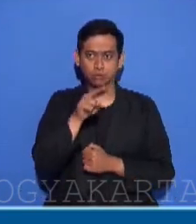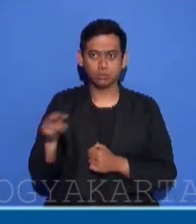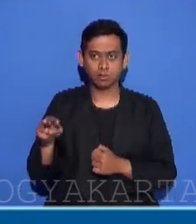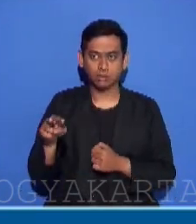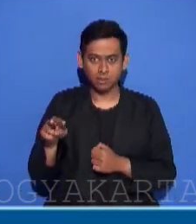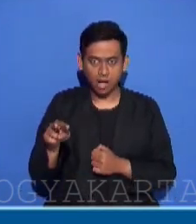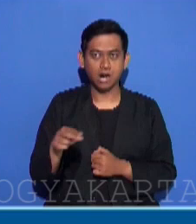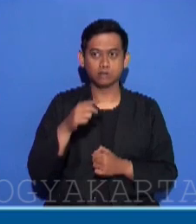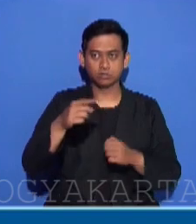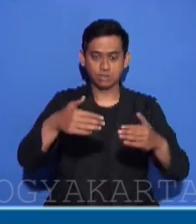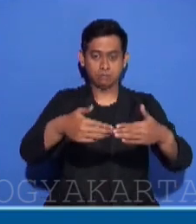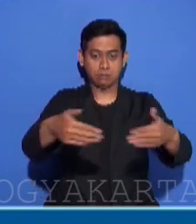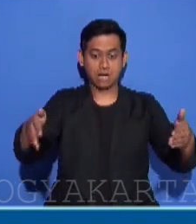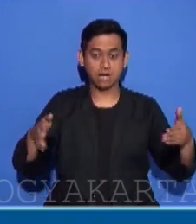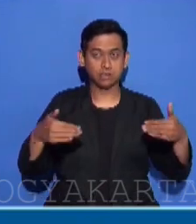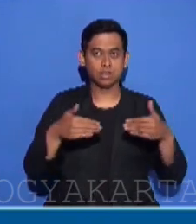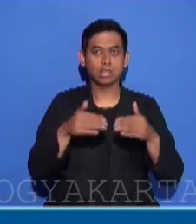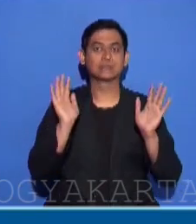pengimananbok Sir